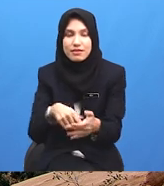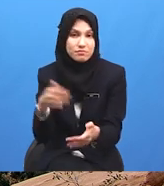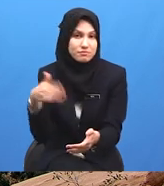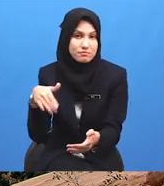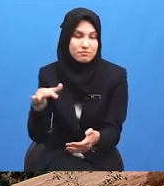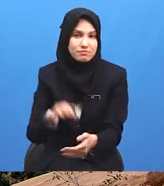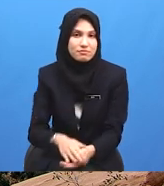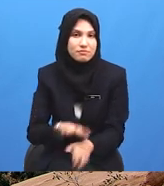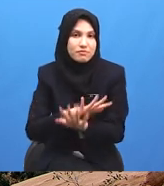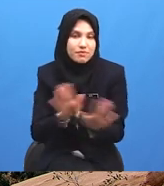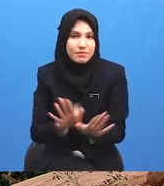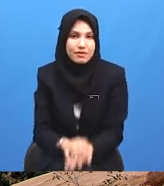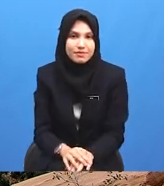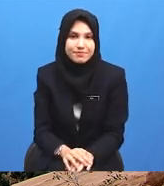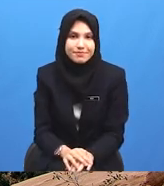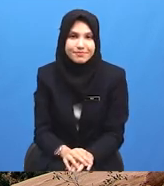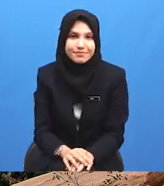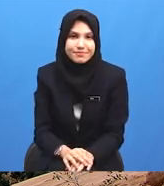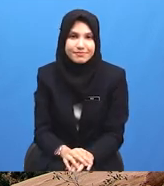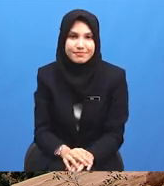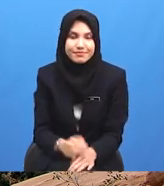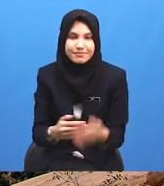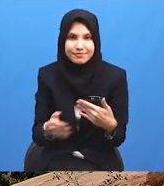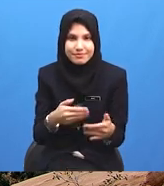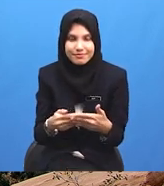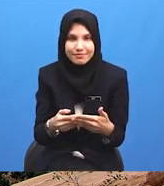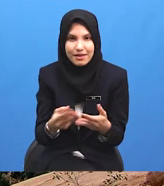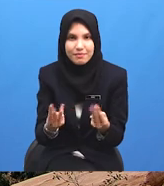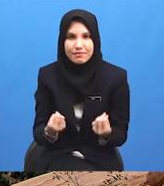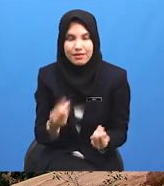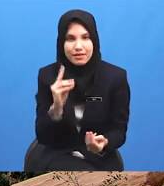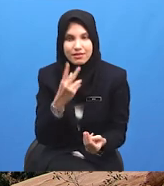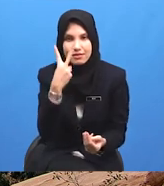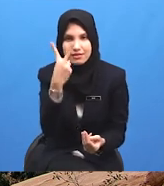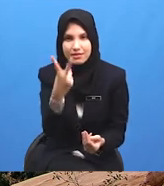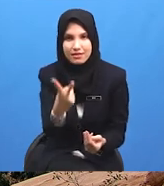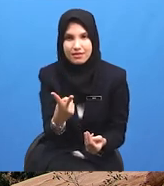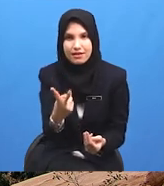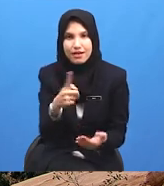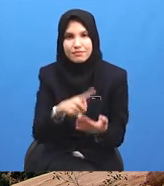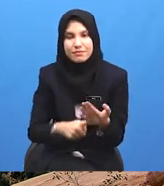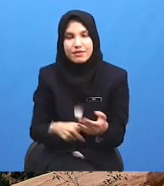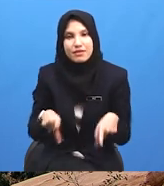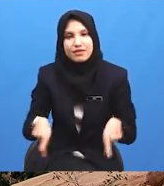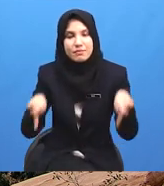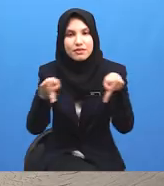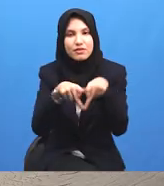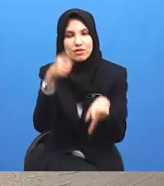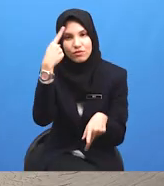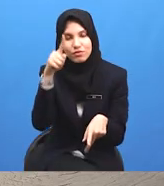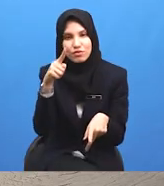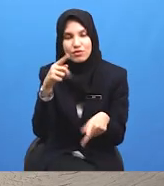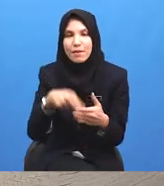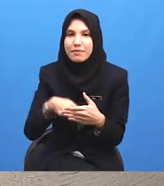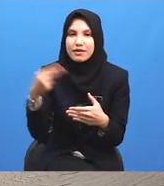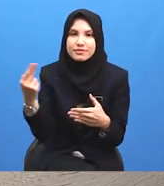Tidak pernah? Okey, mari kita lihat apa yang diperlukan untuk menghasilkan kad interaktif ini. Senang